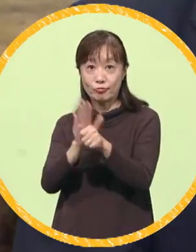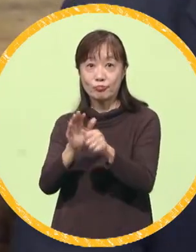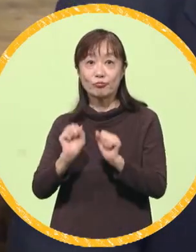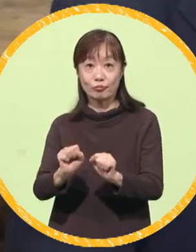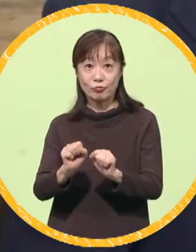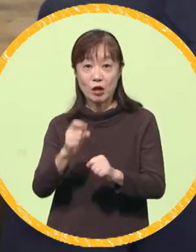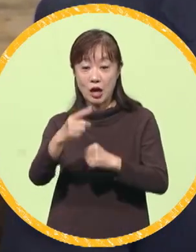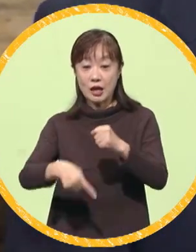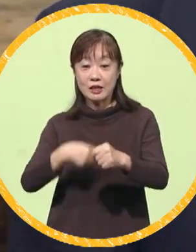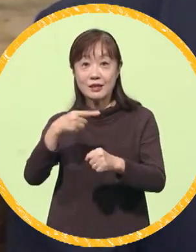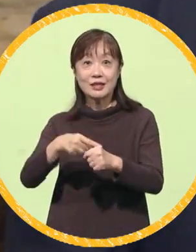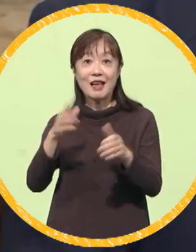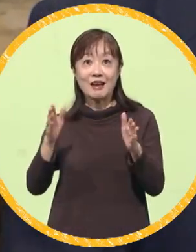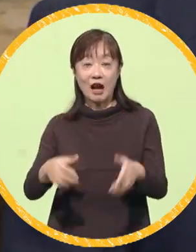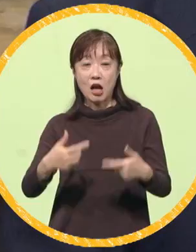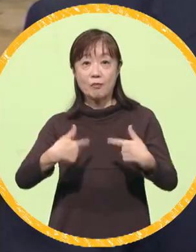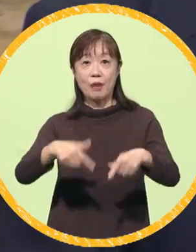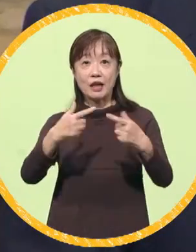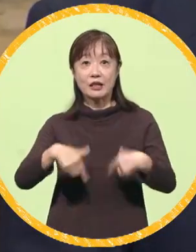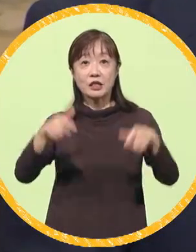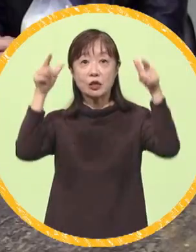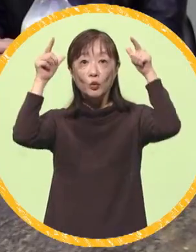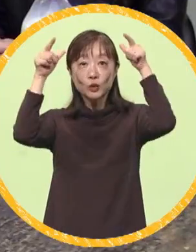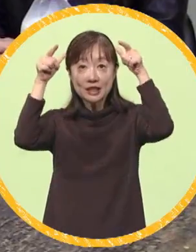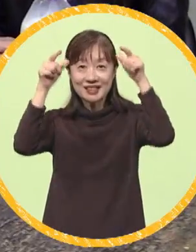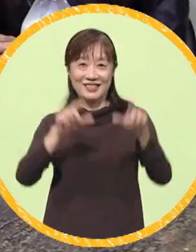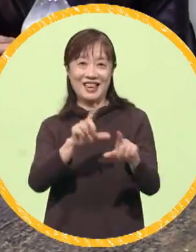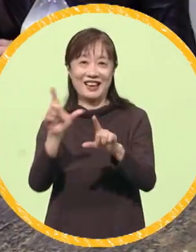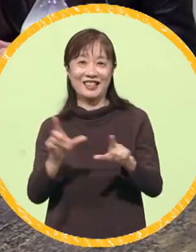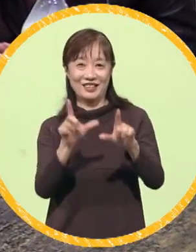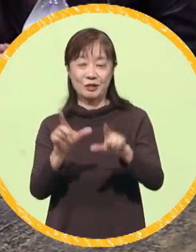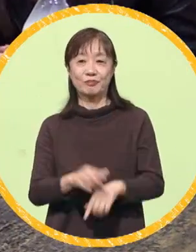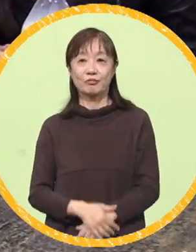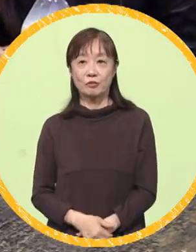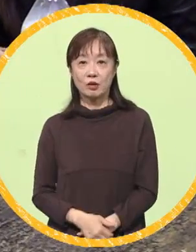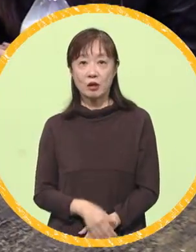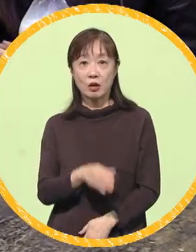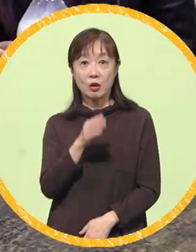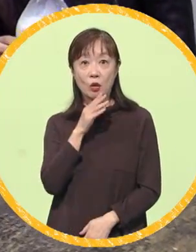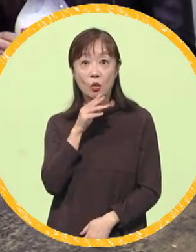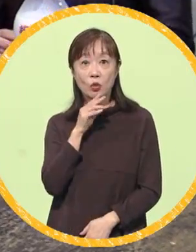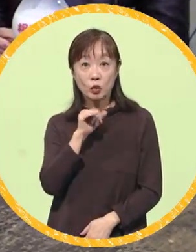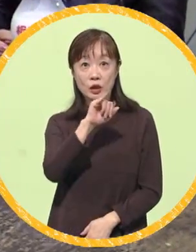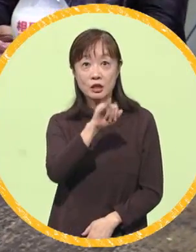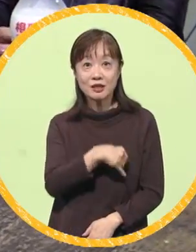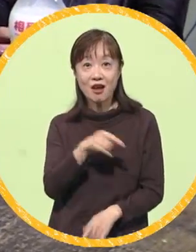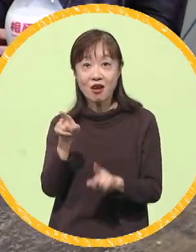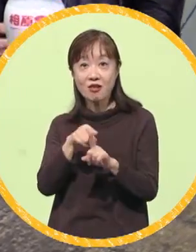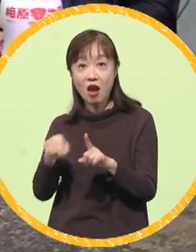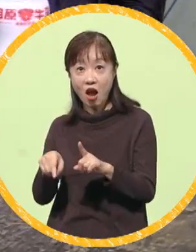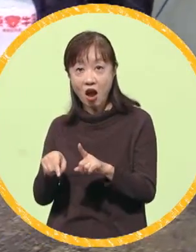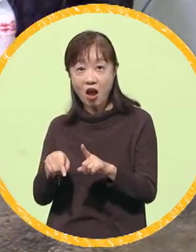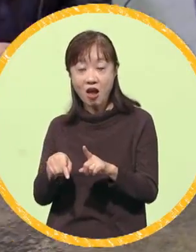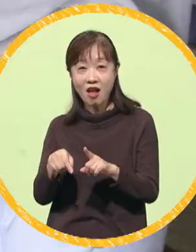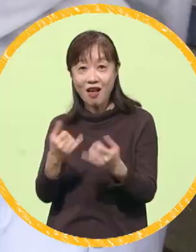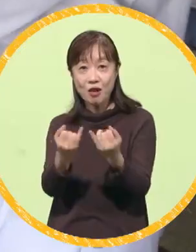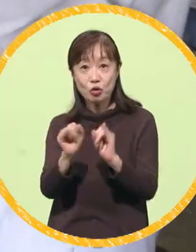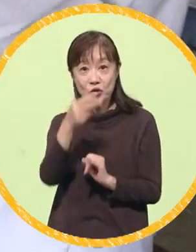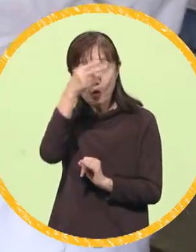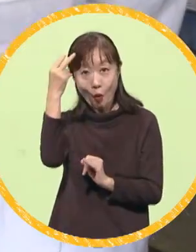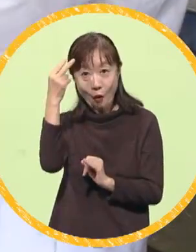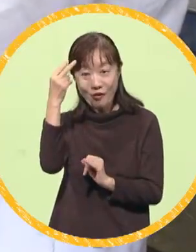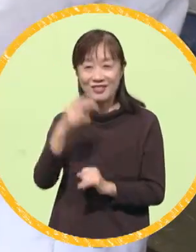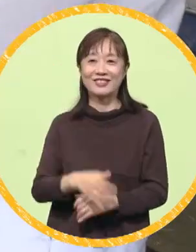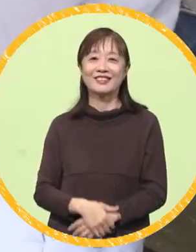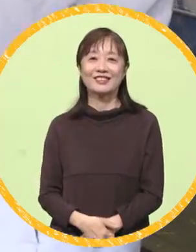。 休みの日まで、 はいはい、 本当に JK？ 一応 JK です。 愛